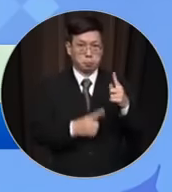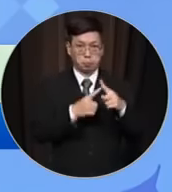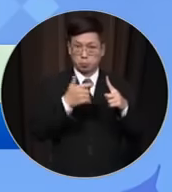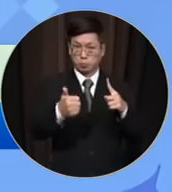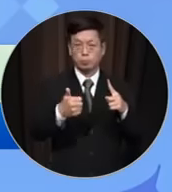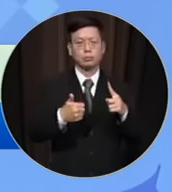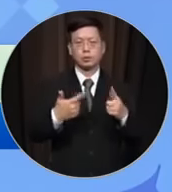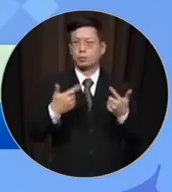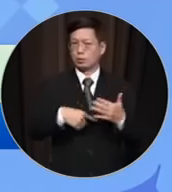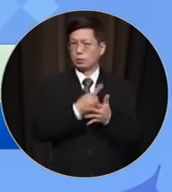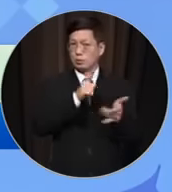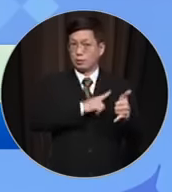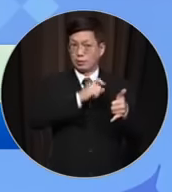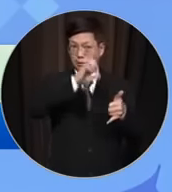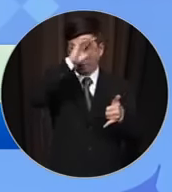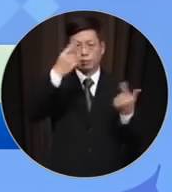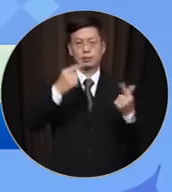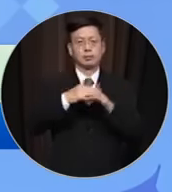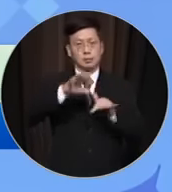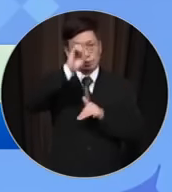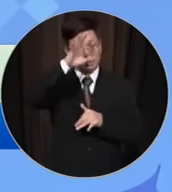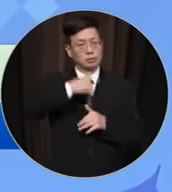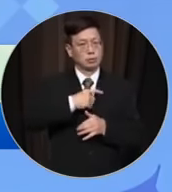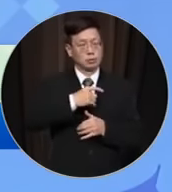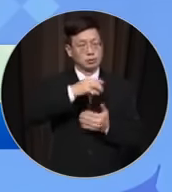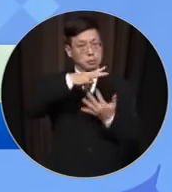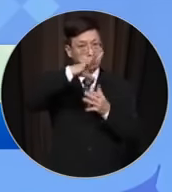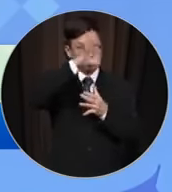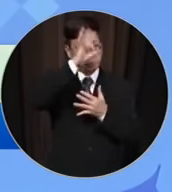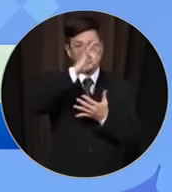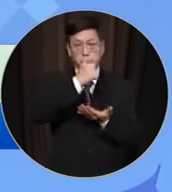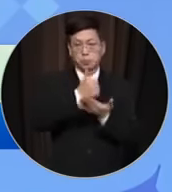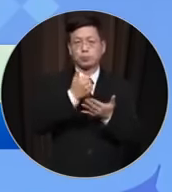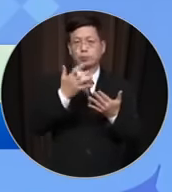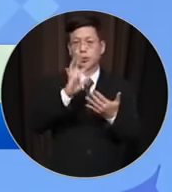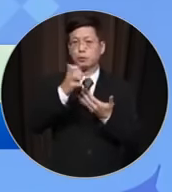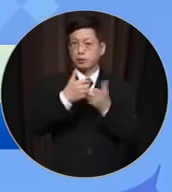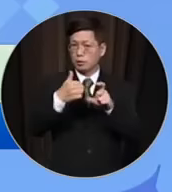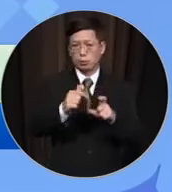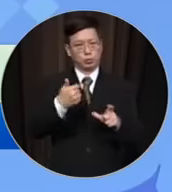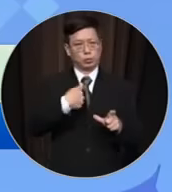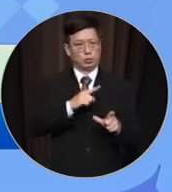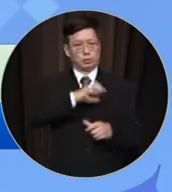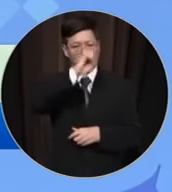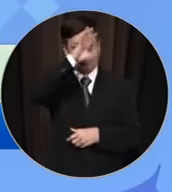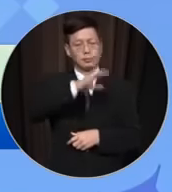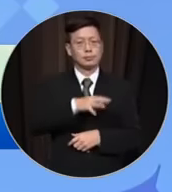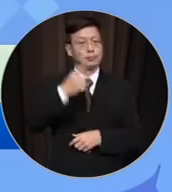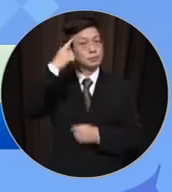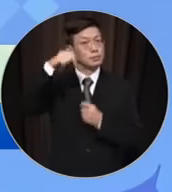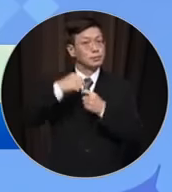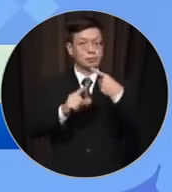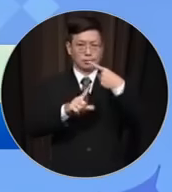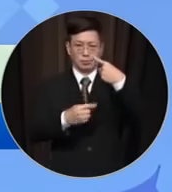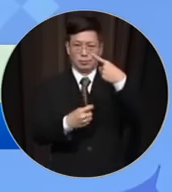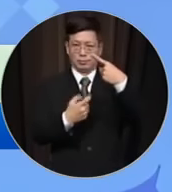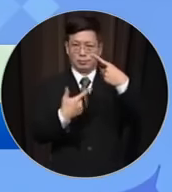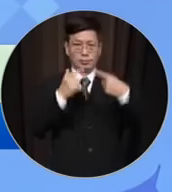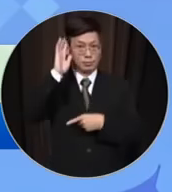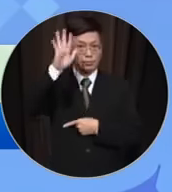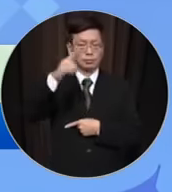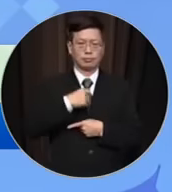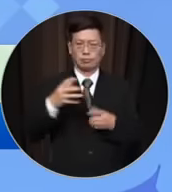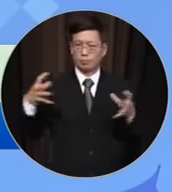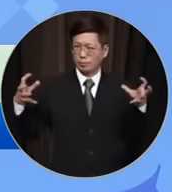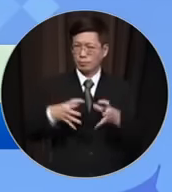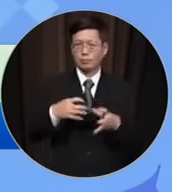后不只限于该政党，像民进党推出来的不分区立委就有很多不是民进党的。明年1月16号以后，请大